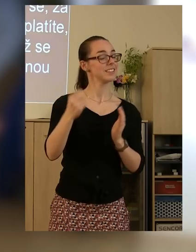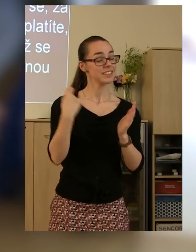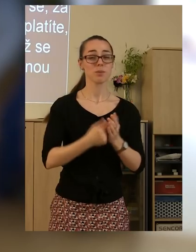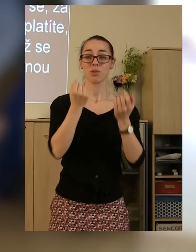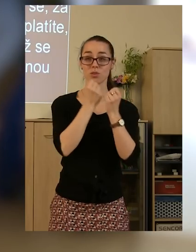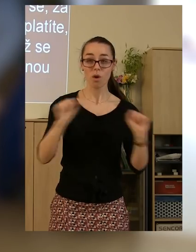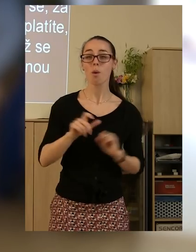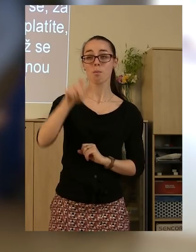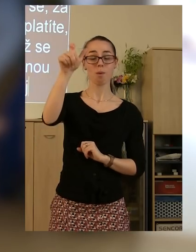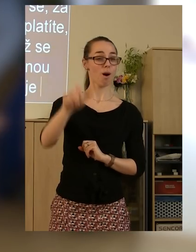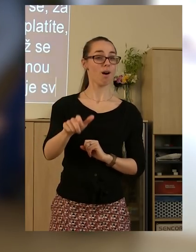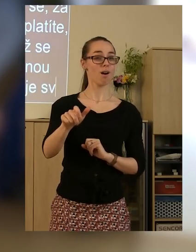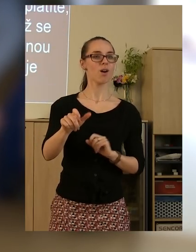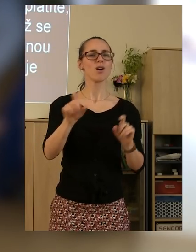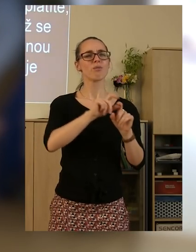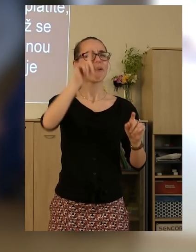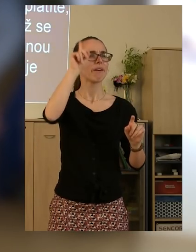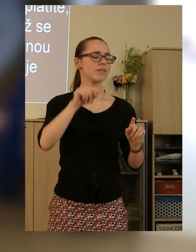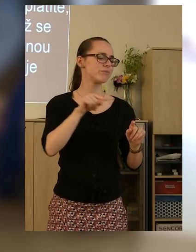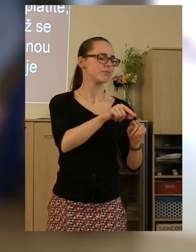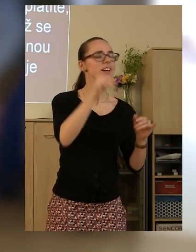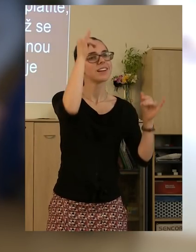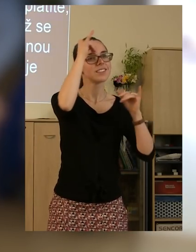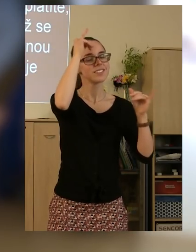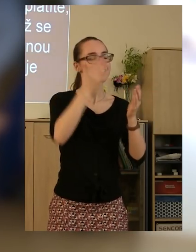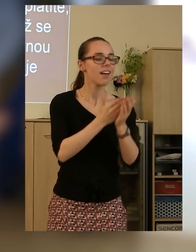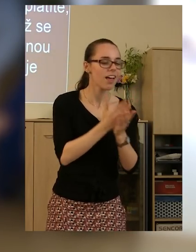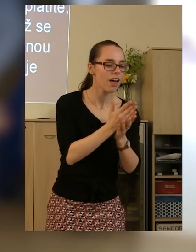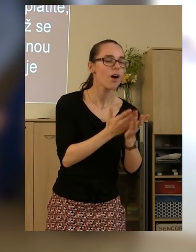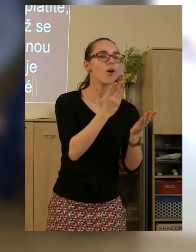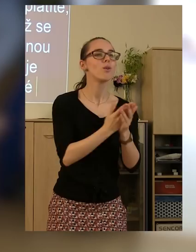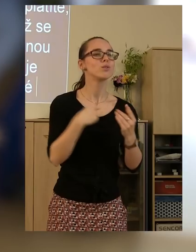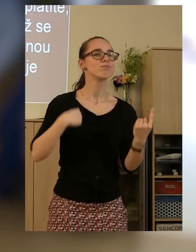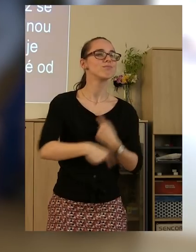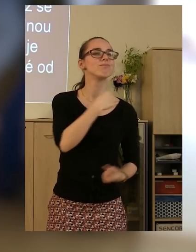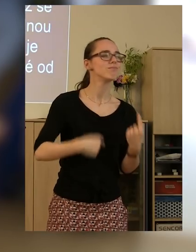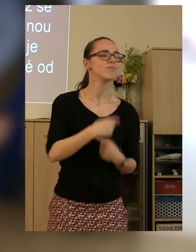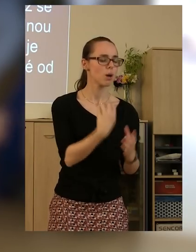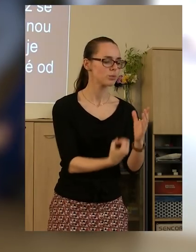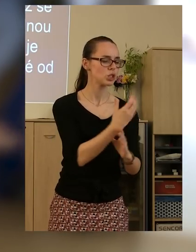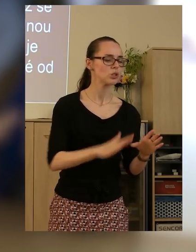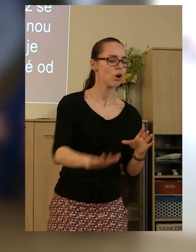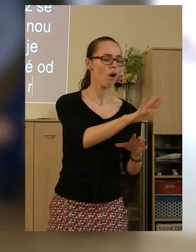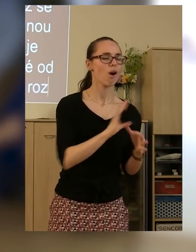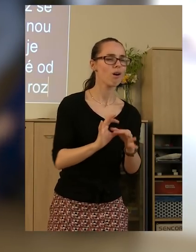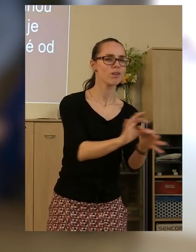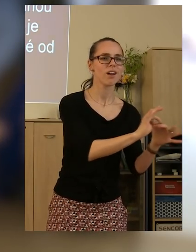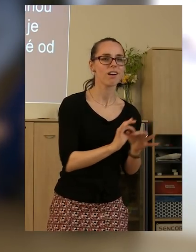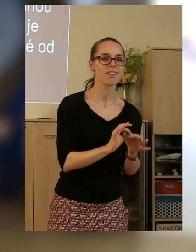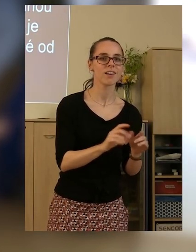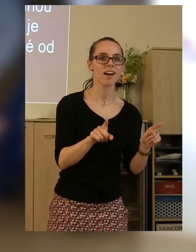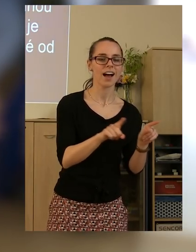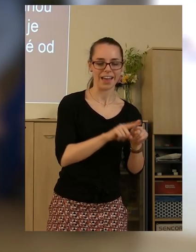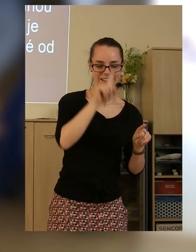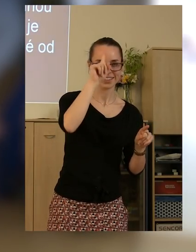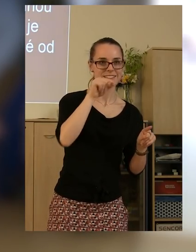od rozhodování, protože za něj rozhodují jeho instinkty. Jo, jako určitě jste si všimli, že čím jsou ty zvířata blíž lidskému